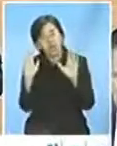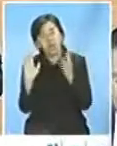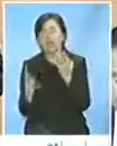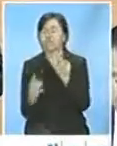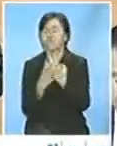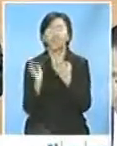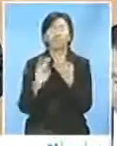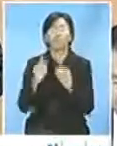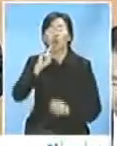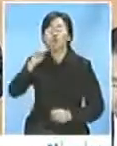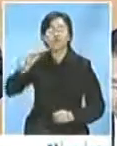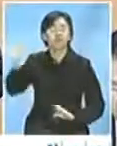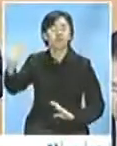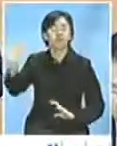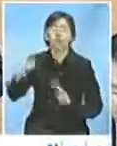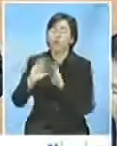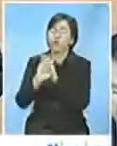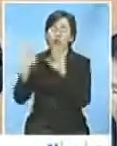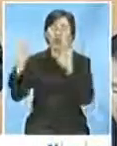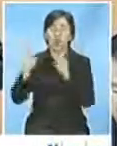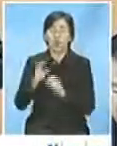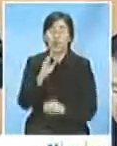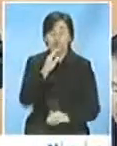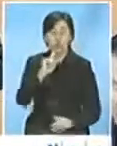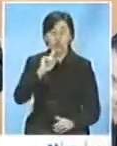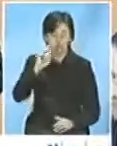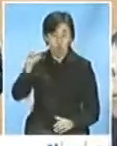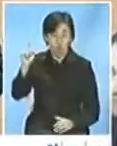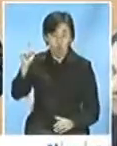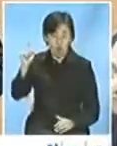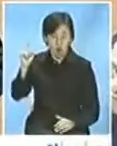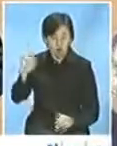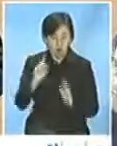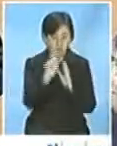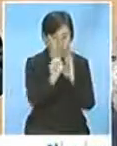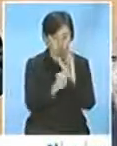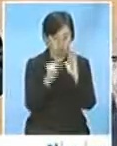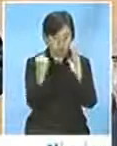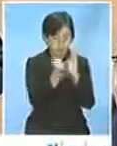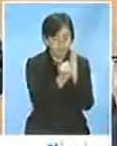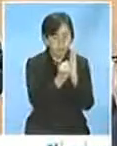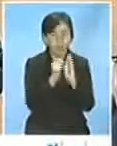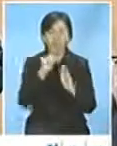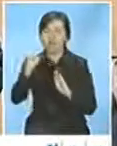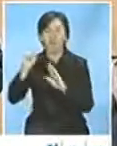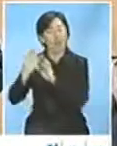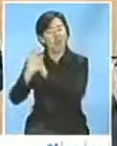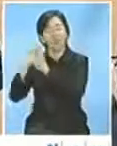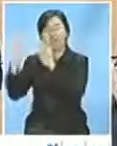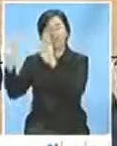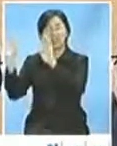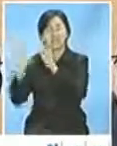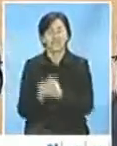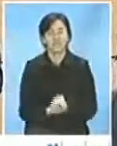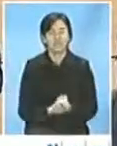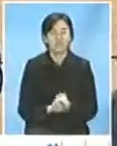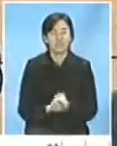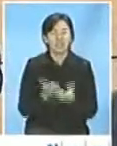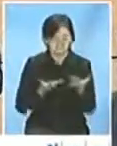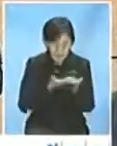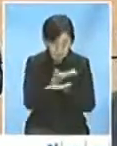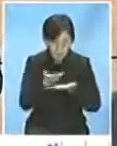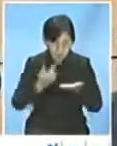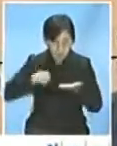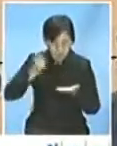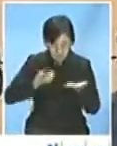ำเนินคดีคนที่กำลังถูกฟ้องให้ยกฟ้องให้ถอนฟ้องคนที่กำลังพิจารณาอ